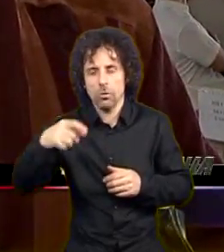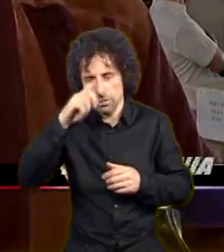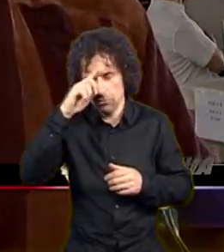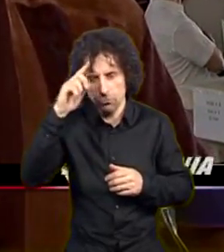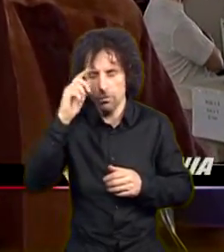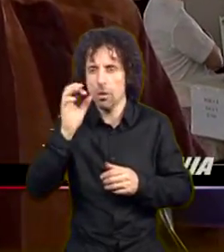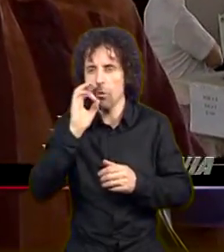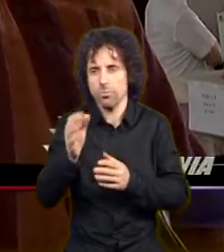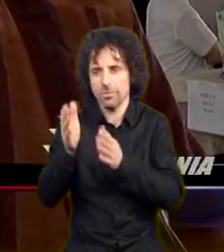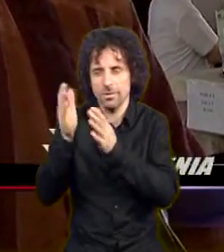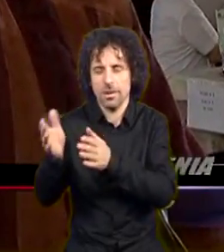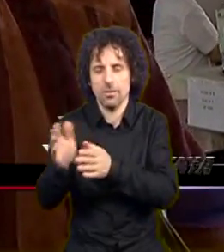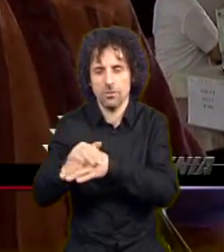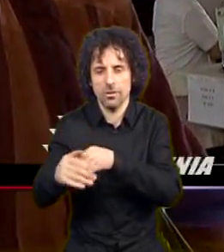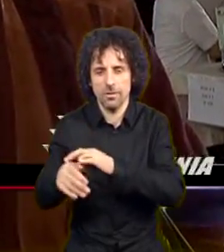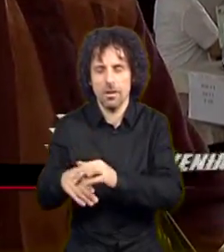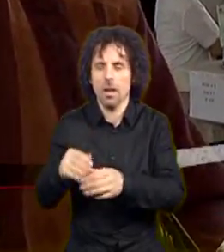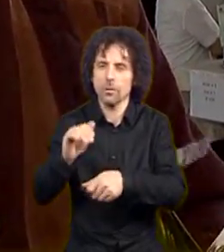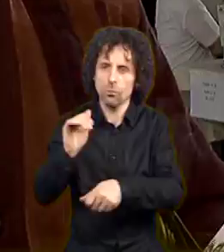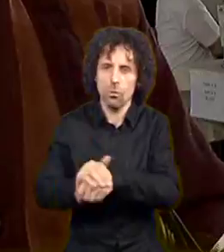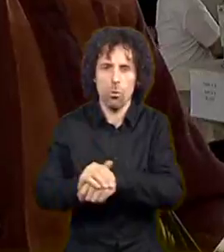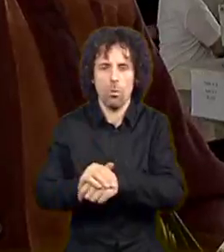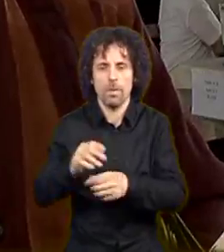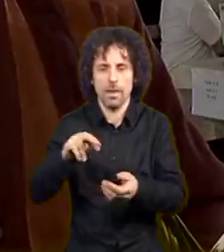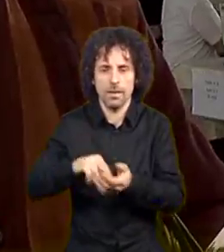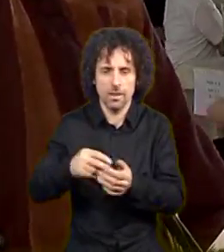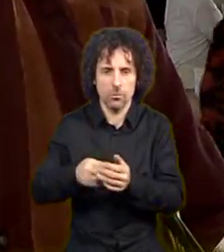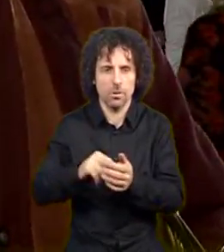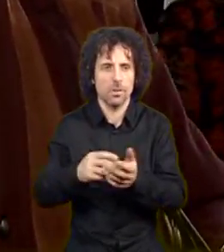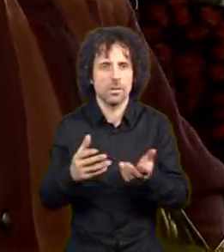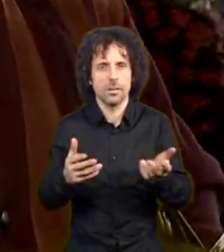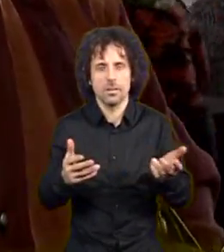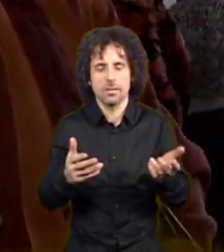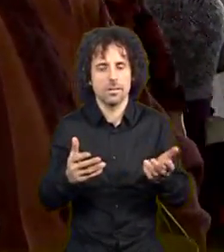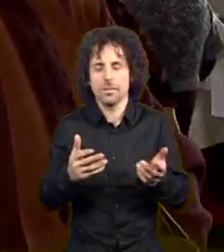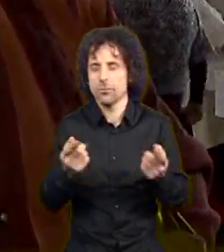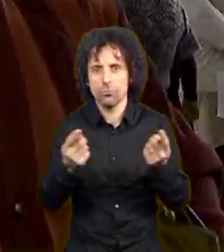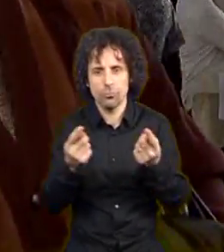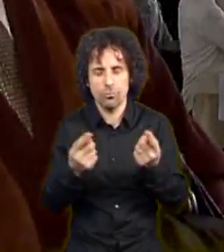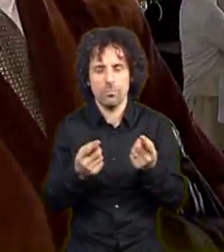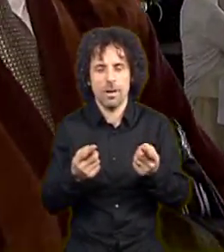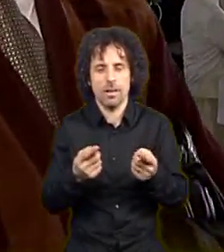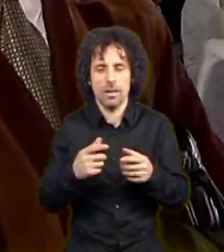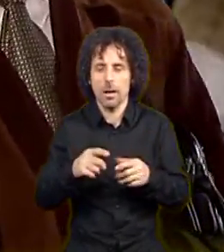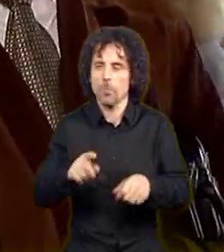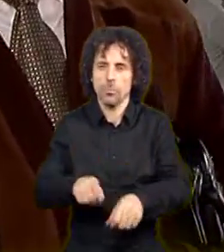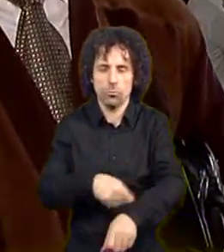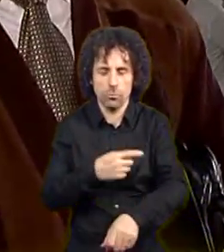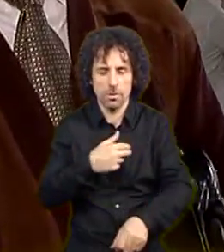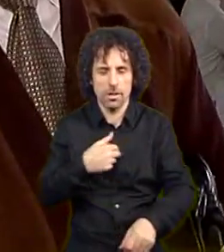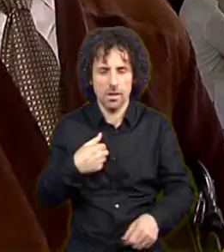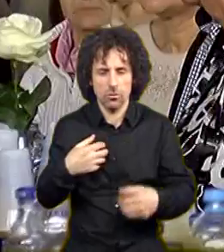ludzi i do takich, co się dobrze dzieje. W ogóle jest zgoda, tańczynie. W ogóle to jest super, to jest